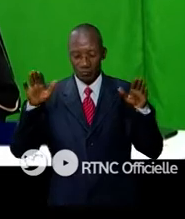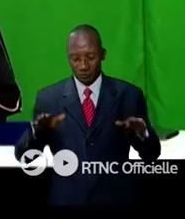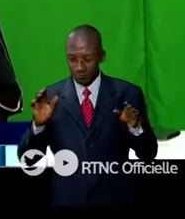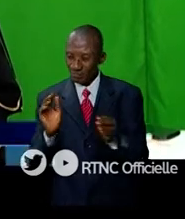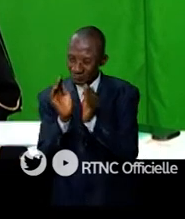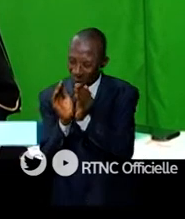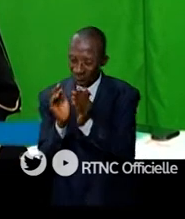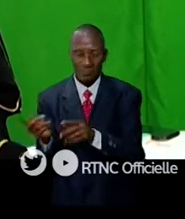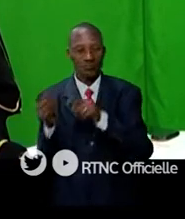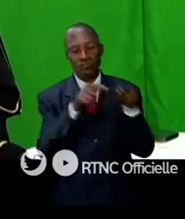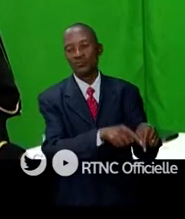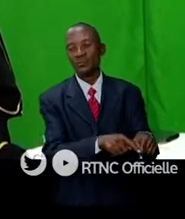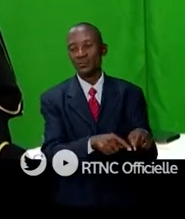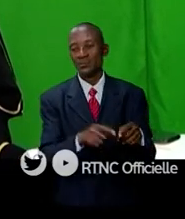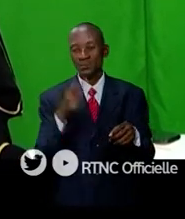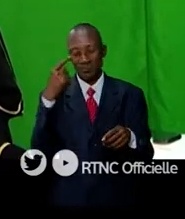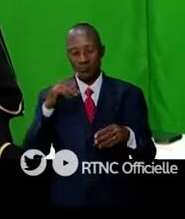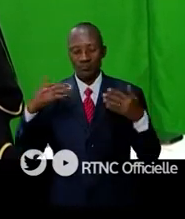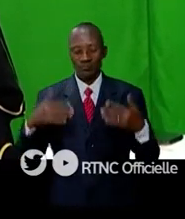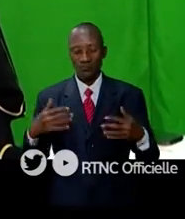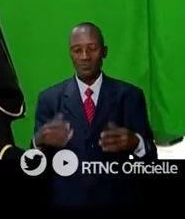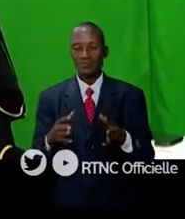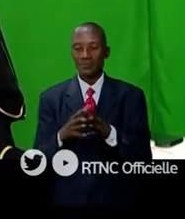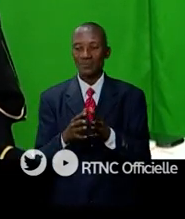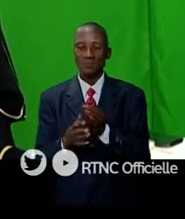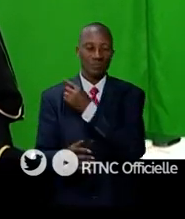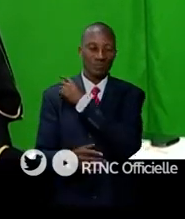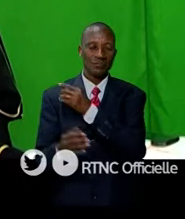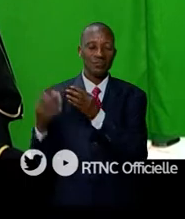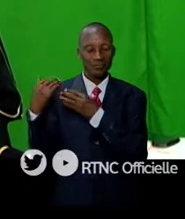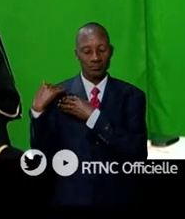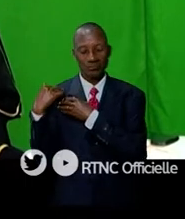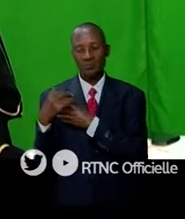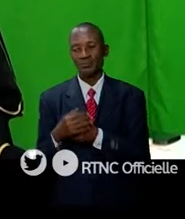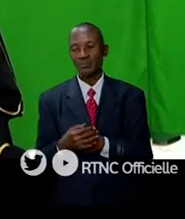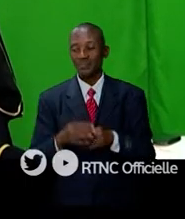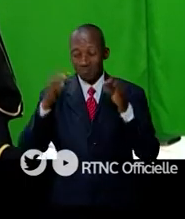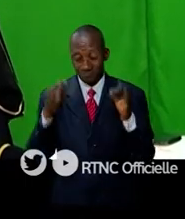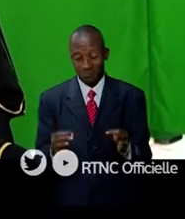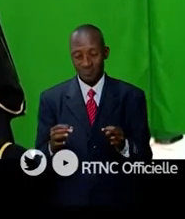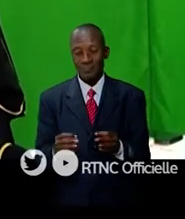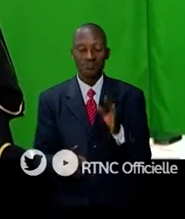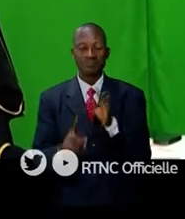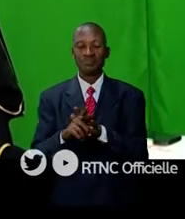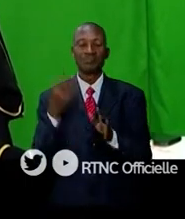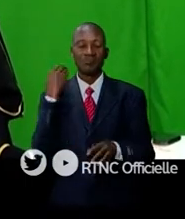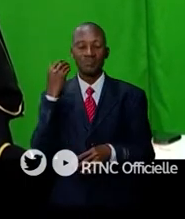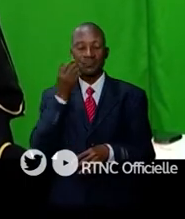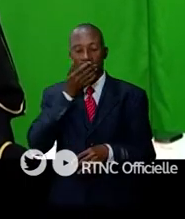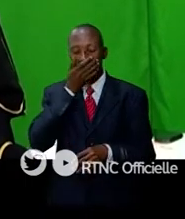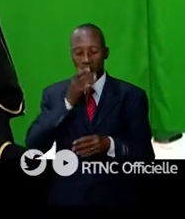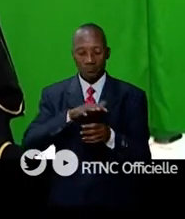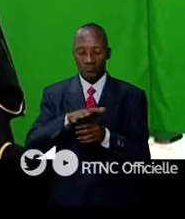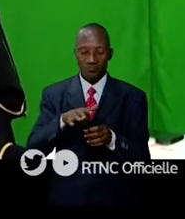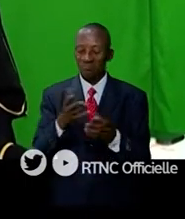nous, tout simplement pour accomplir cette tâche. Malheureusement, avec coronavirus, n'a pas donné